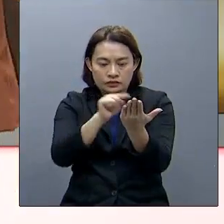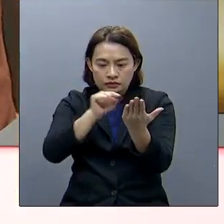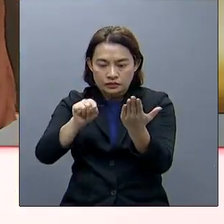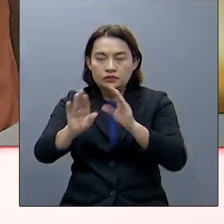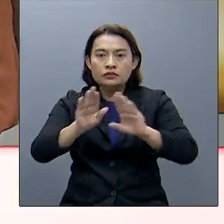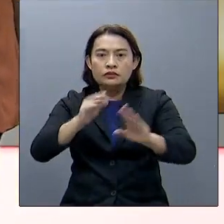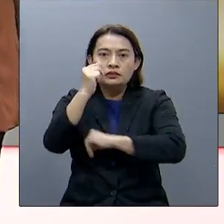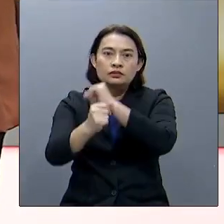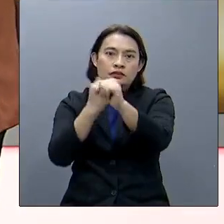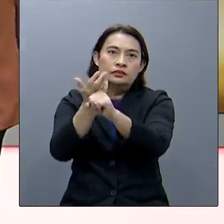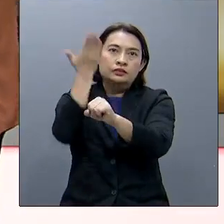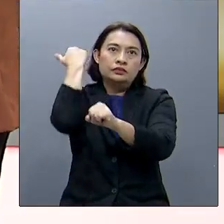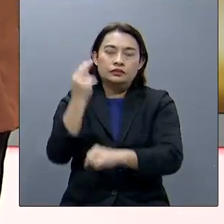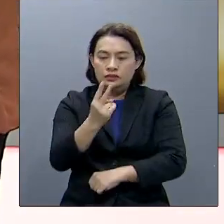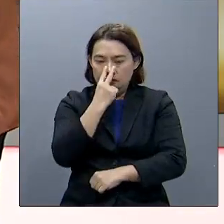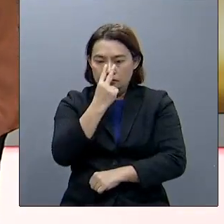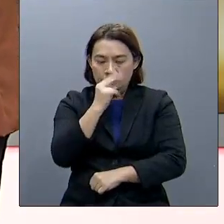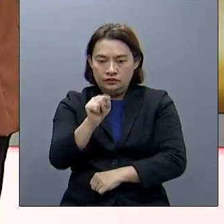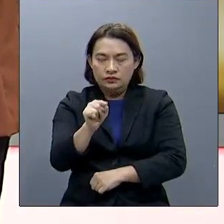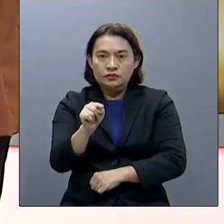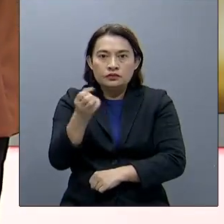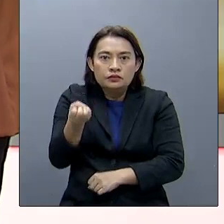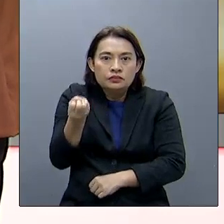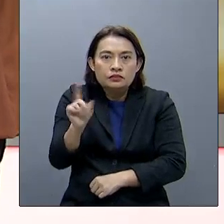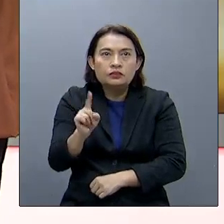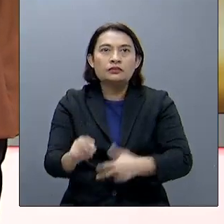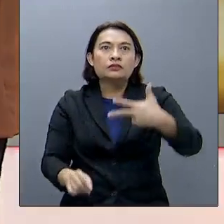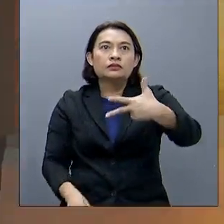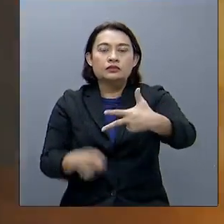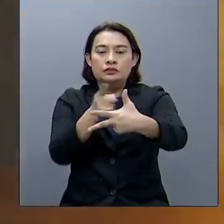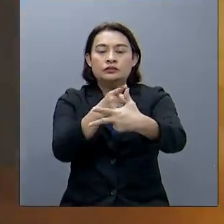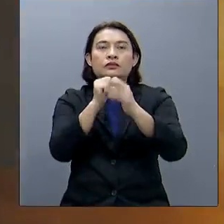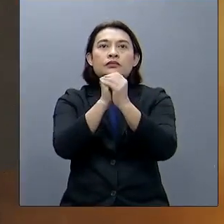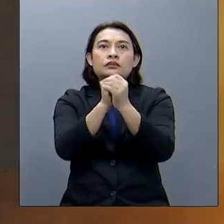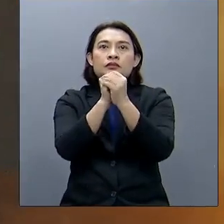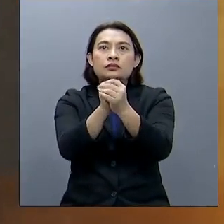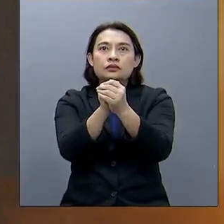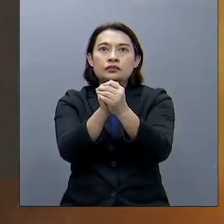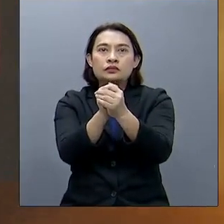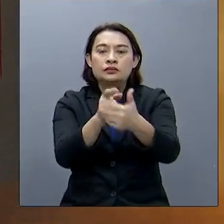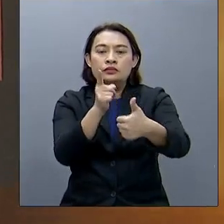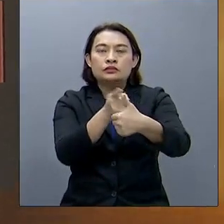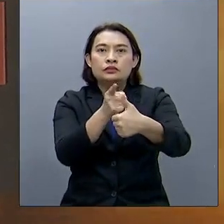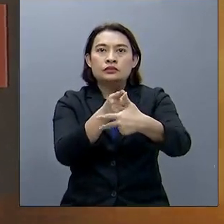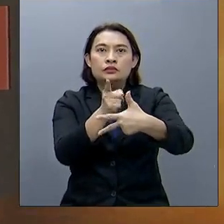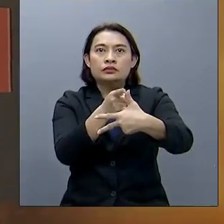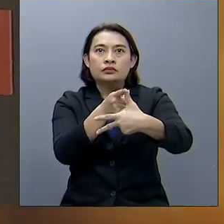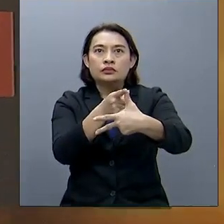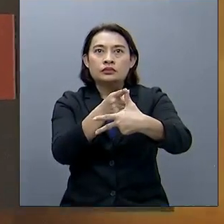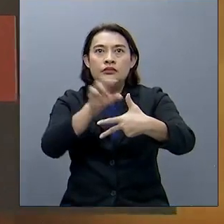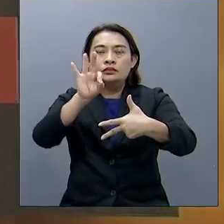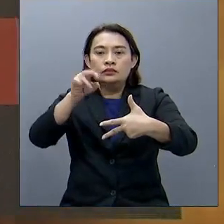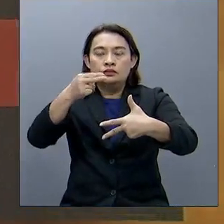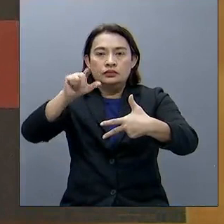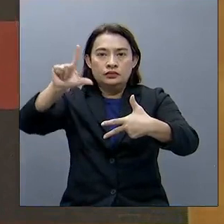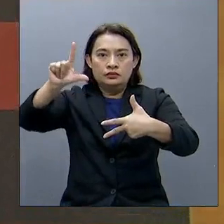าใครนะคะขอรับการลงทุนแล้วก็มีมูลค่าสูงสุดค่ะอันดับ1นั่นก็คือจีนนะคะมูลค่าการลงทุนมากกว่า 90,000 ล้าน